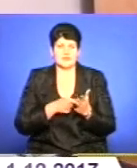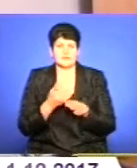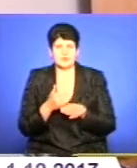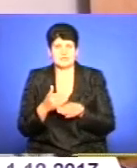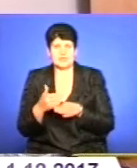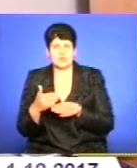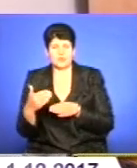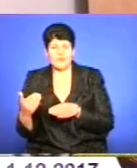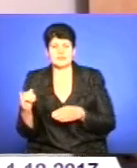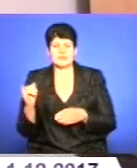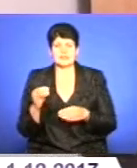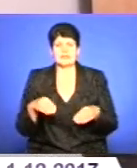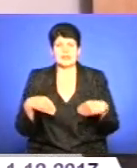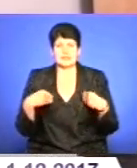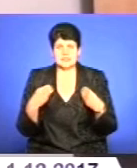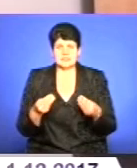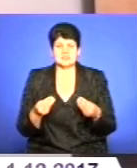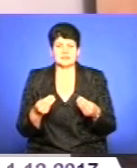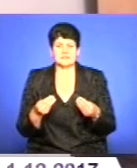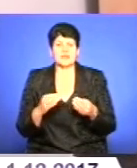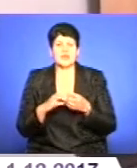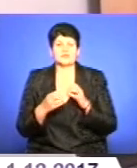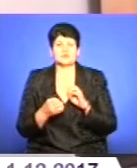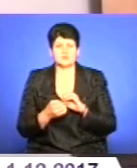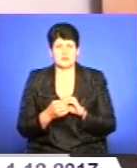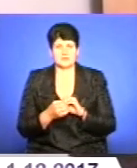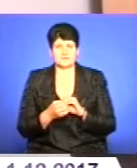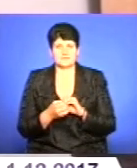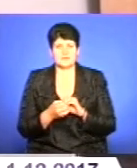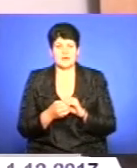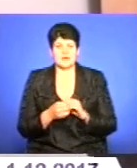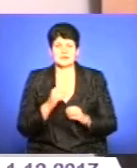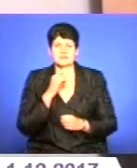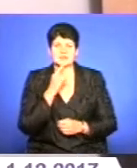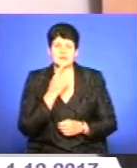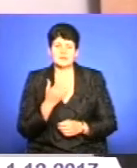послідовність, відповідно, дають якісь, є якісь результати, а складності